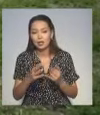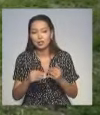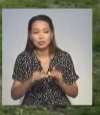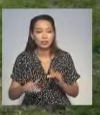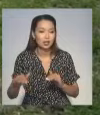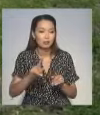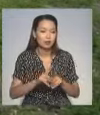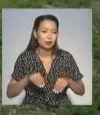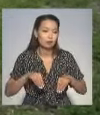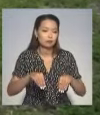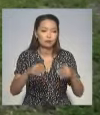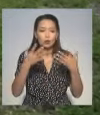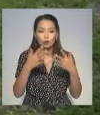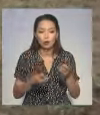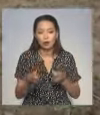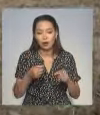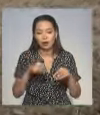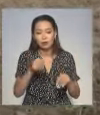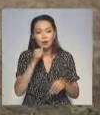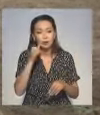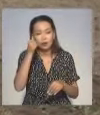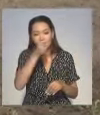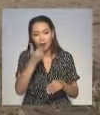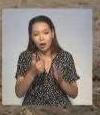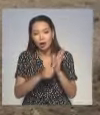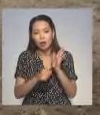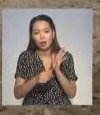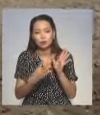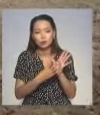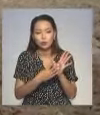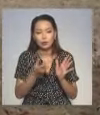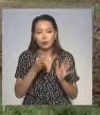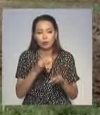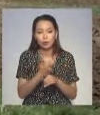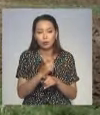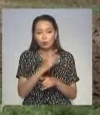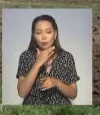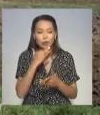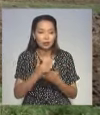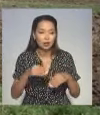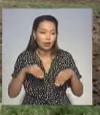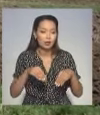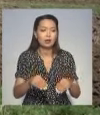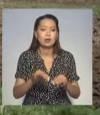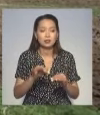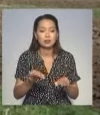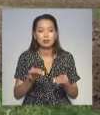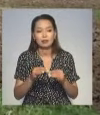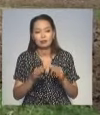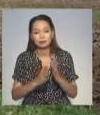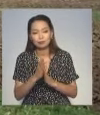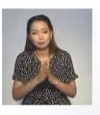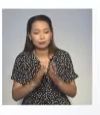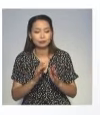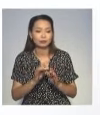дақыл себілген мәлімдеді. Бұл былтырғыға қарағанда 69 мың гектарға көп. Егін егілді, ендігі мақсат өсіріп, мол өнім